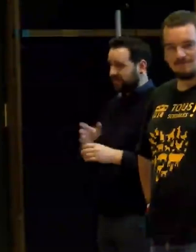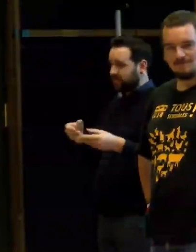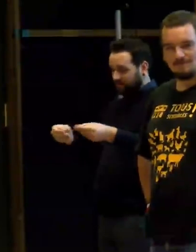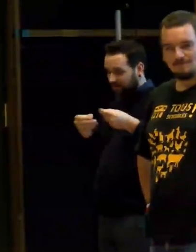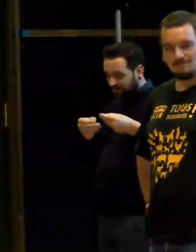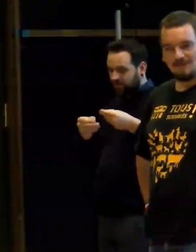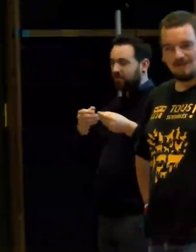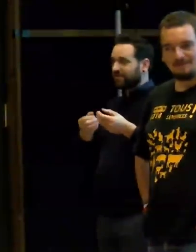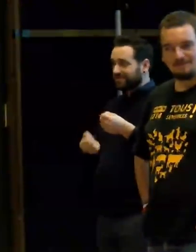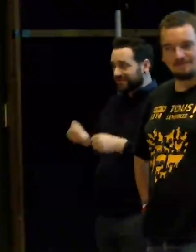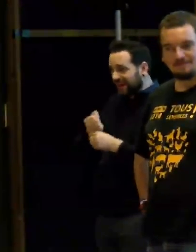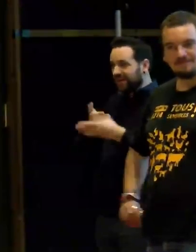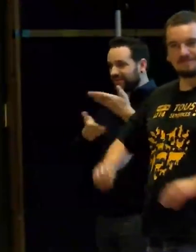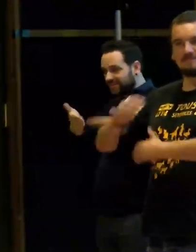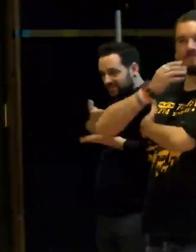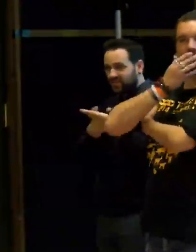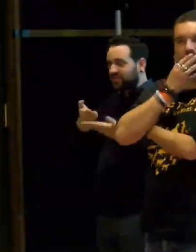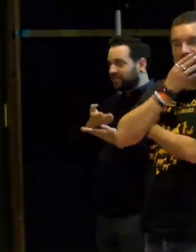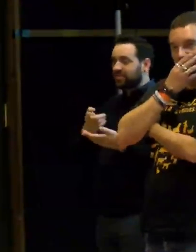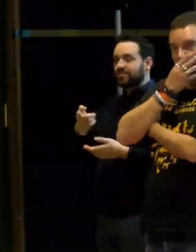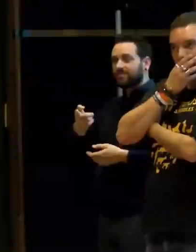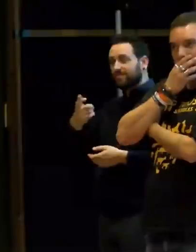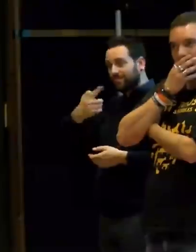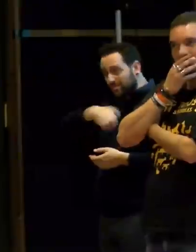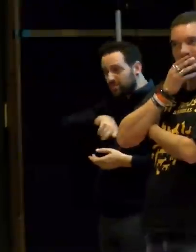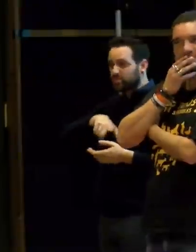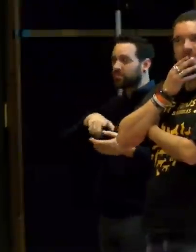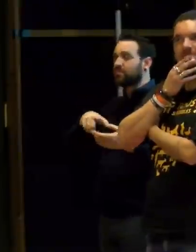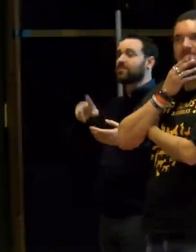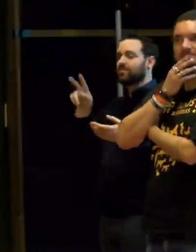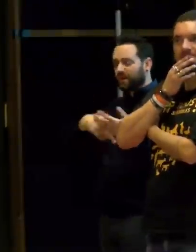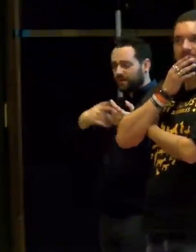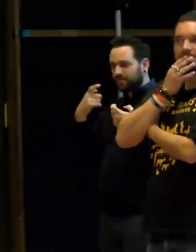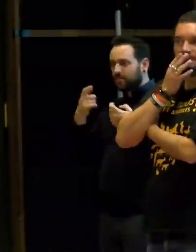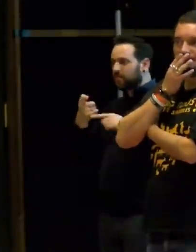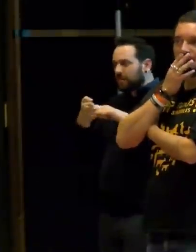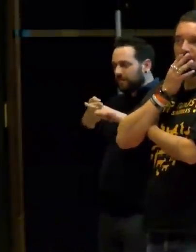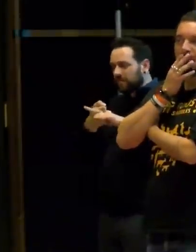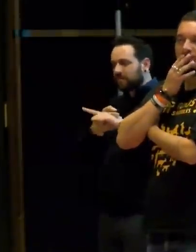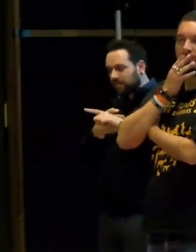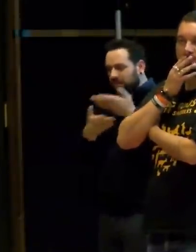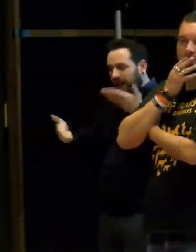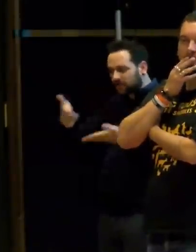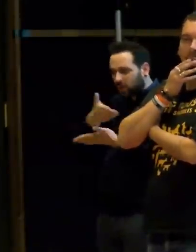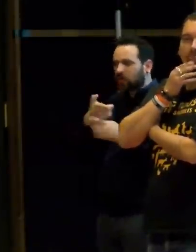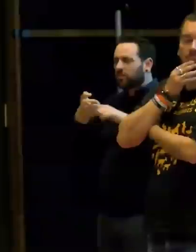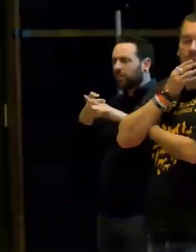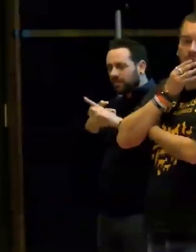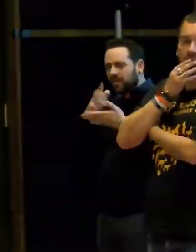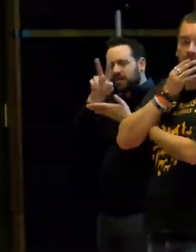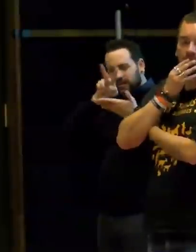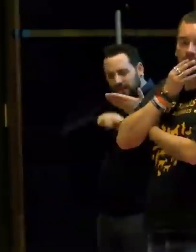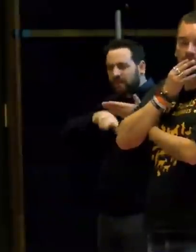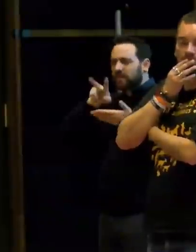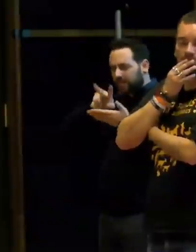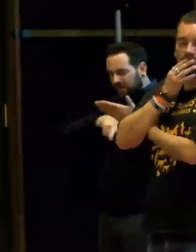ce qu'on pensait, ce qu'on disait de façon désordonnée, le fait de l'avoir lu, avoir ce raisonnement hyper carré, c'était très parlant et on a